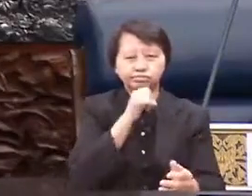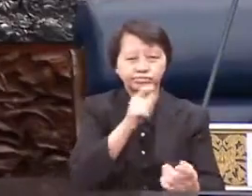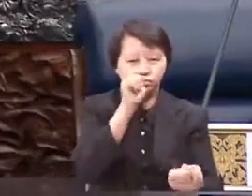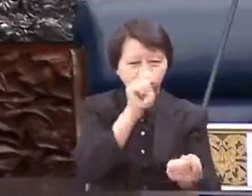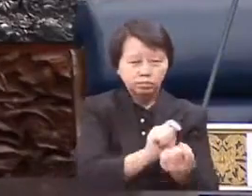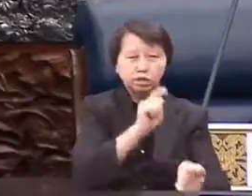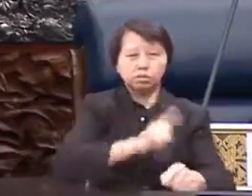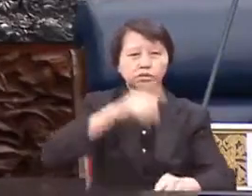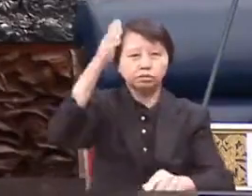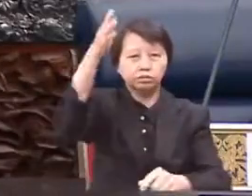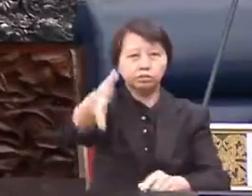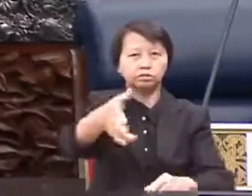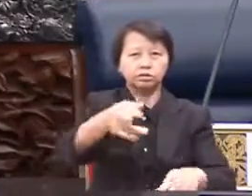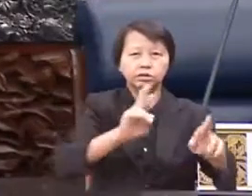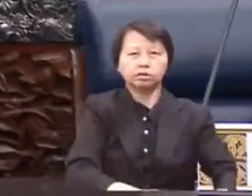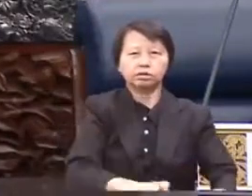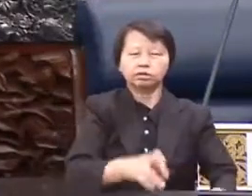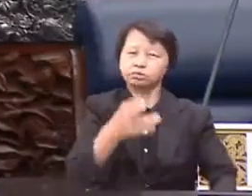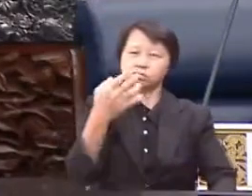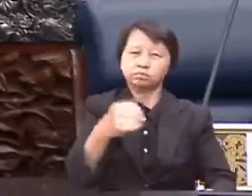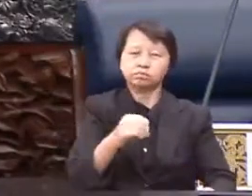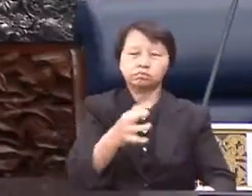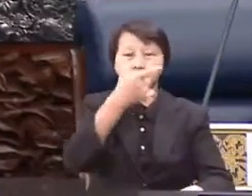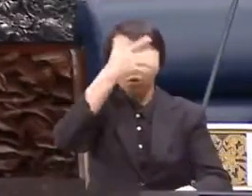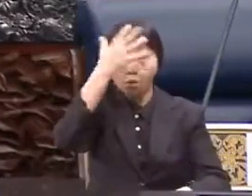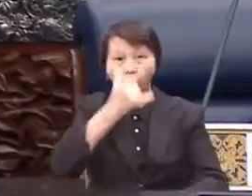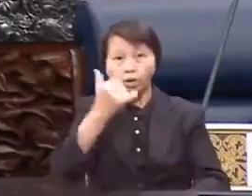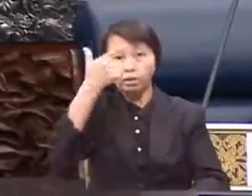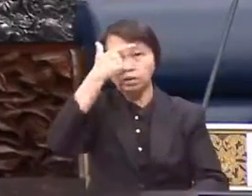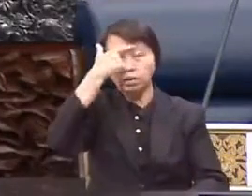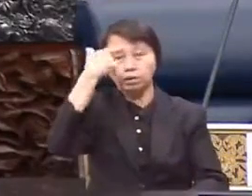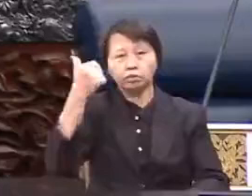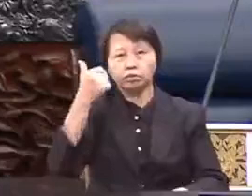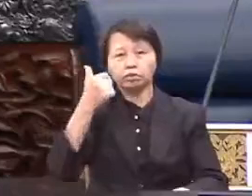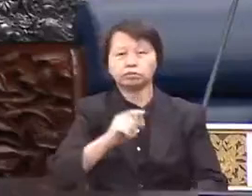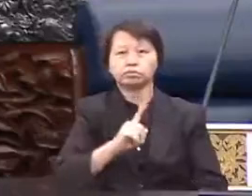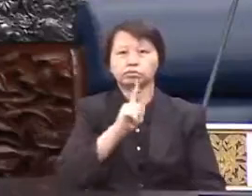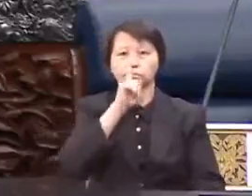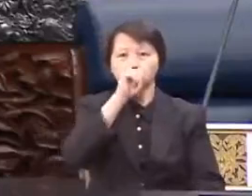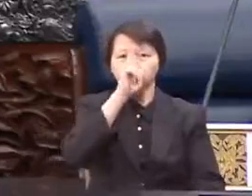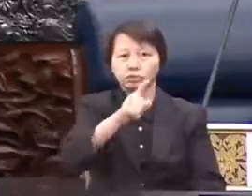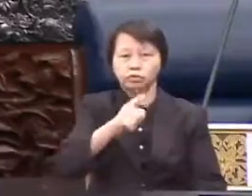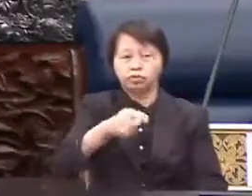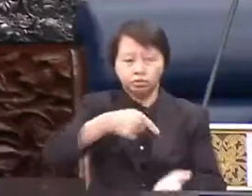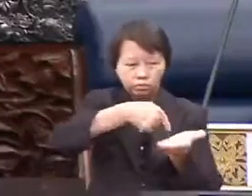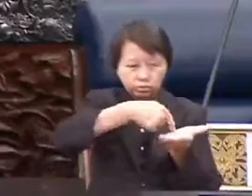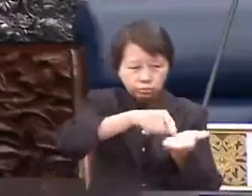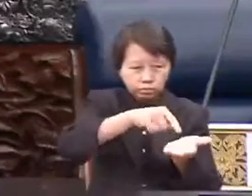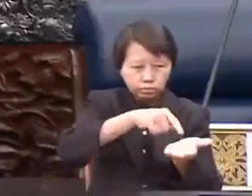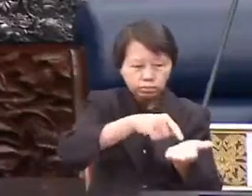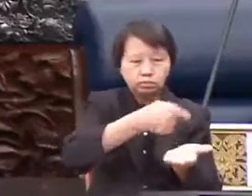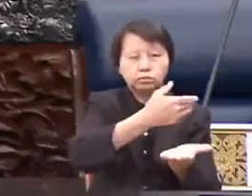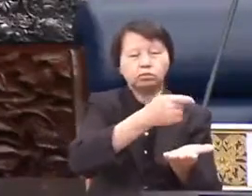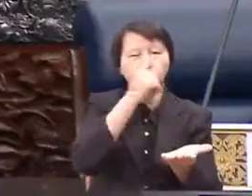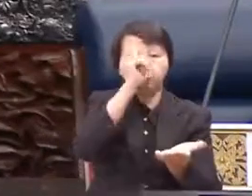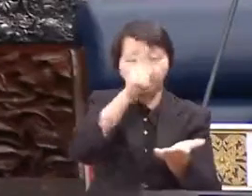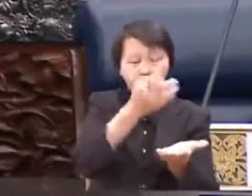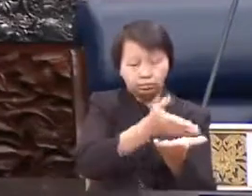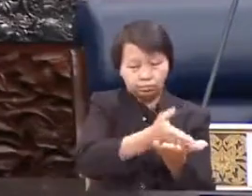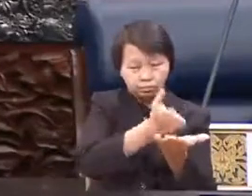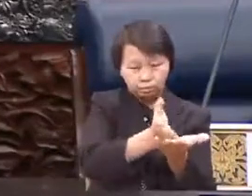masa depan kita karena sepatunya belanjaan ini